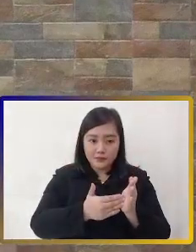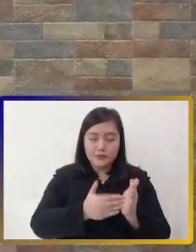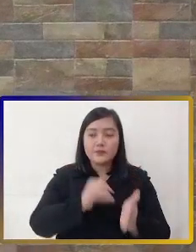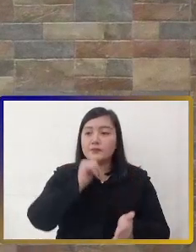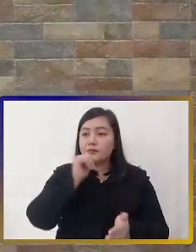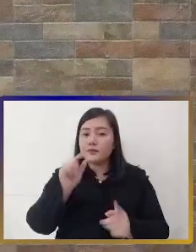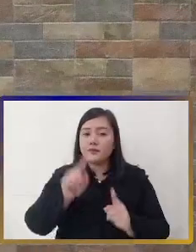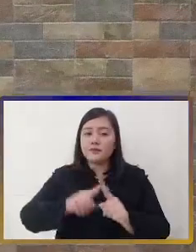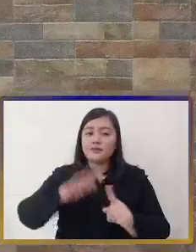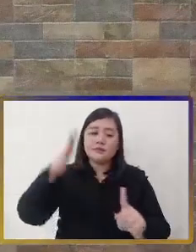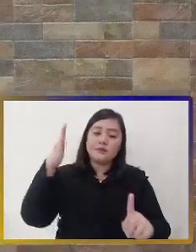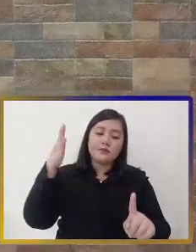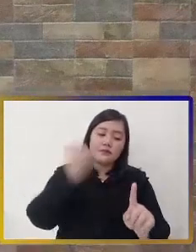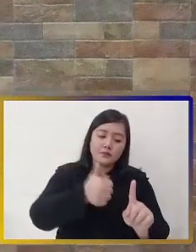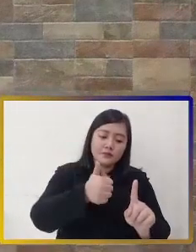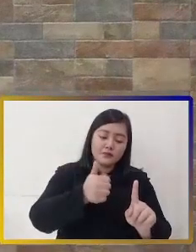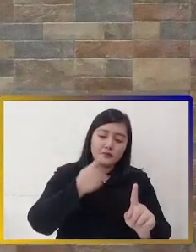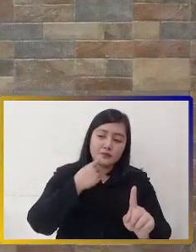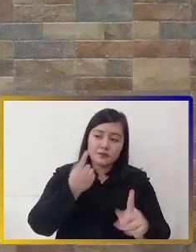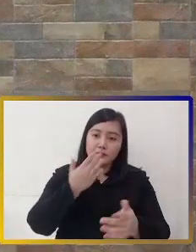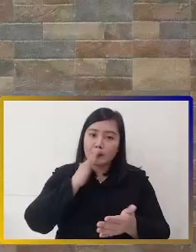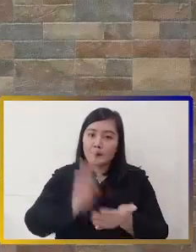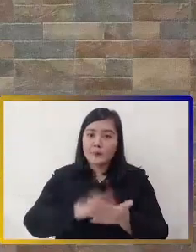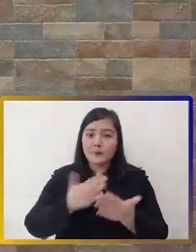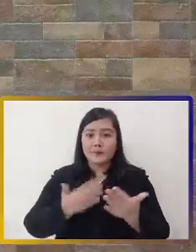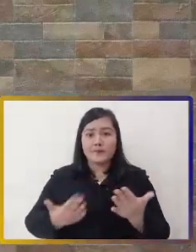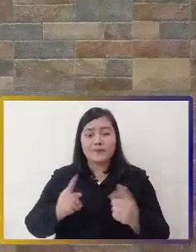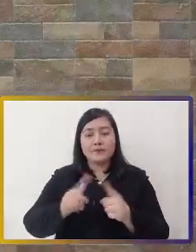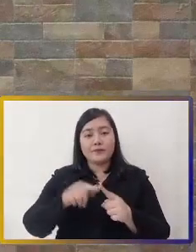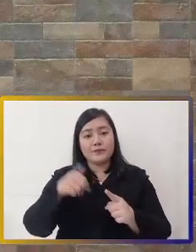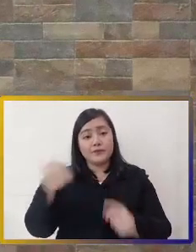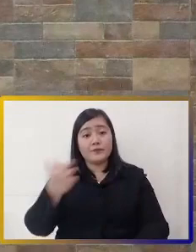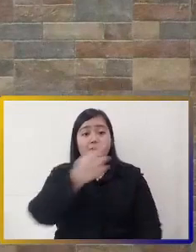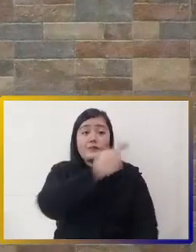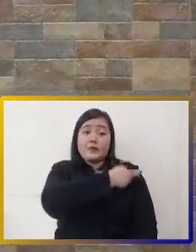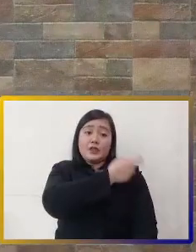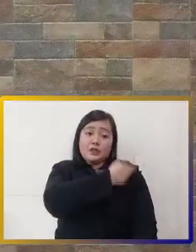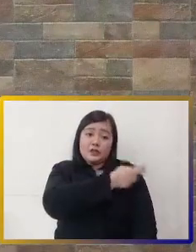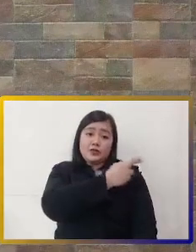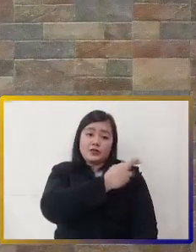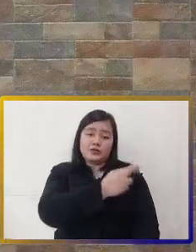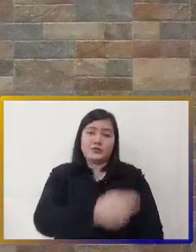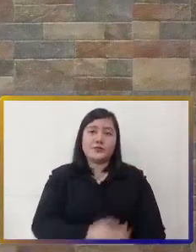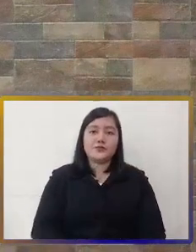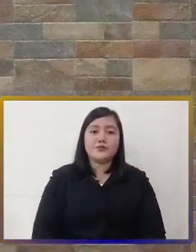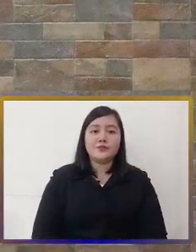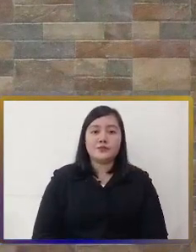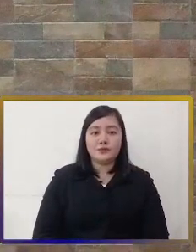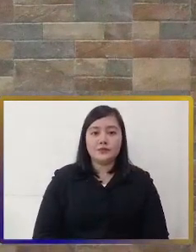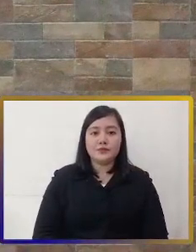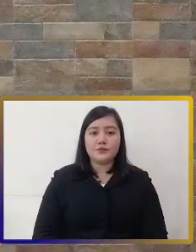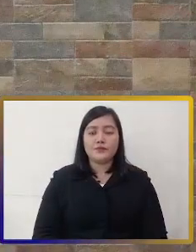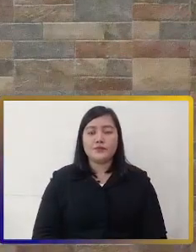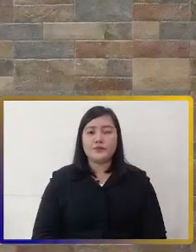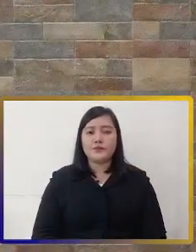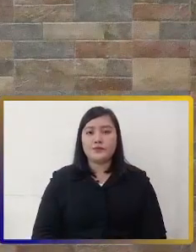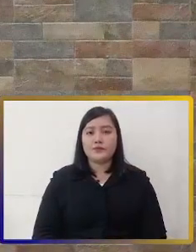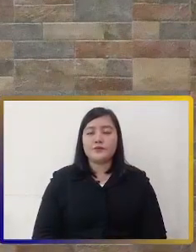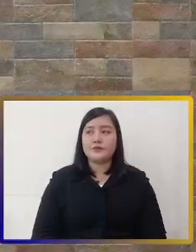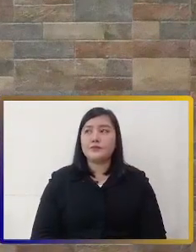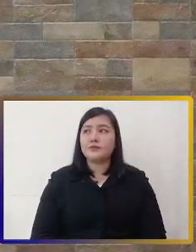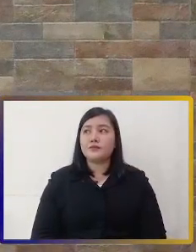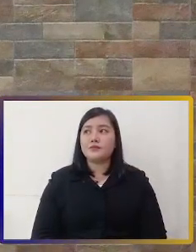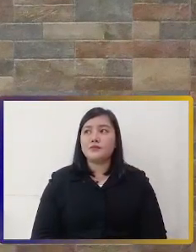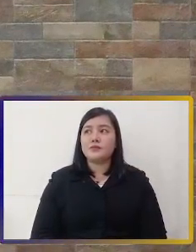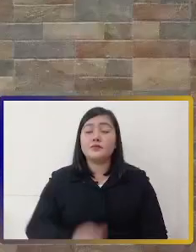attack any religious groups. But wala tayong magawa kung yan ang naka-record na katotohanan sa history. Not